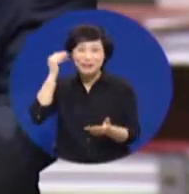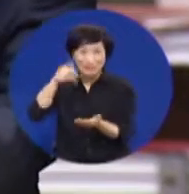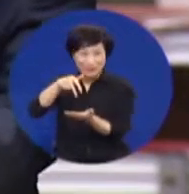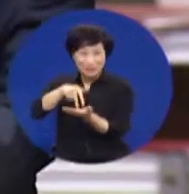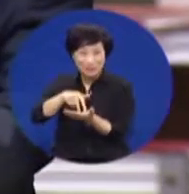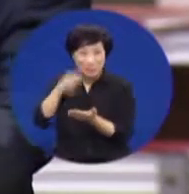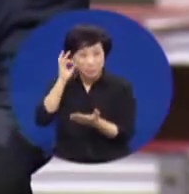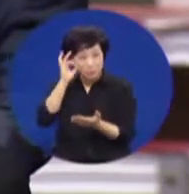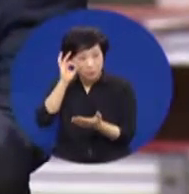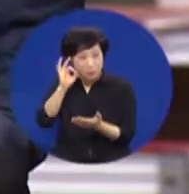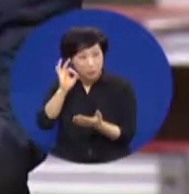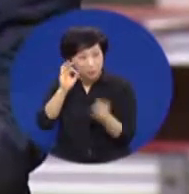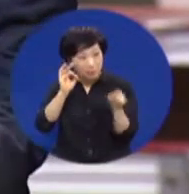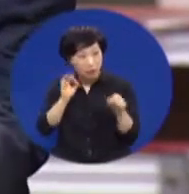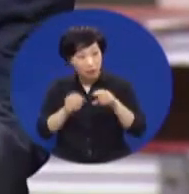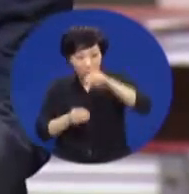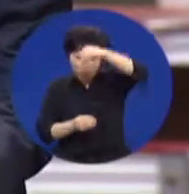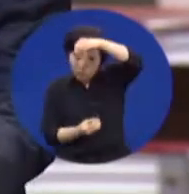기억자도 모른다.